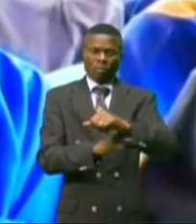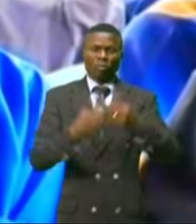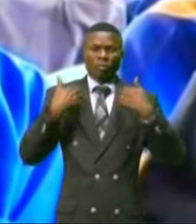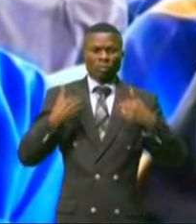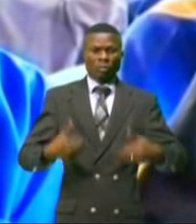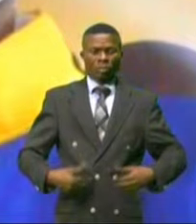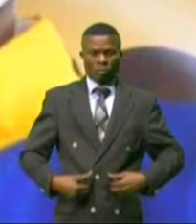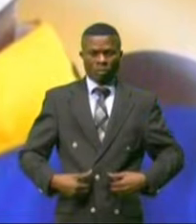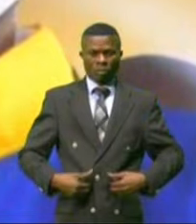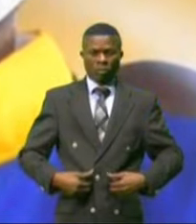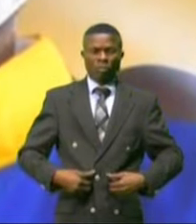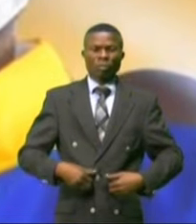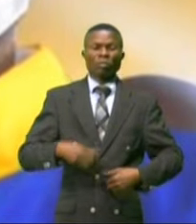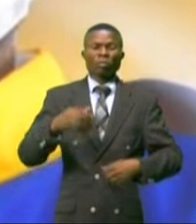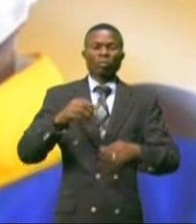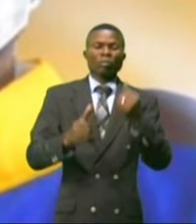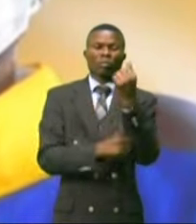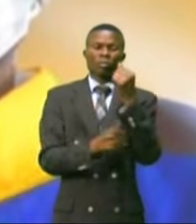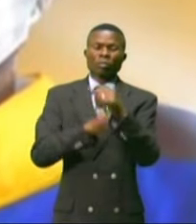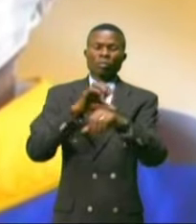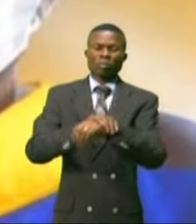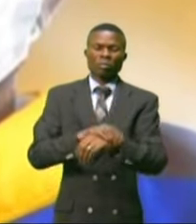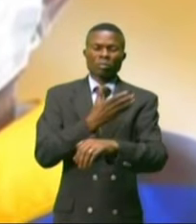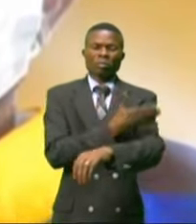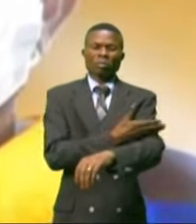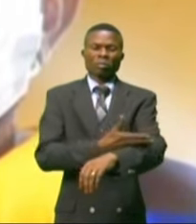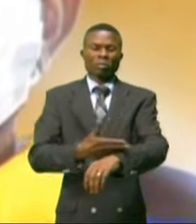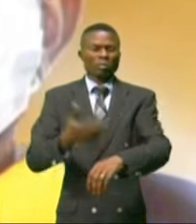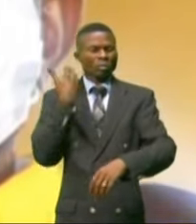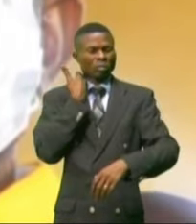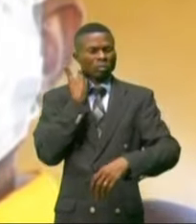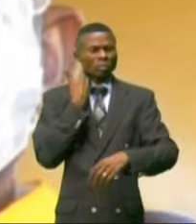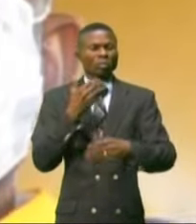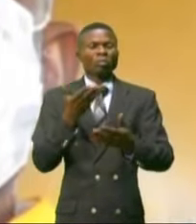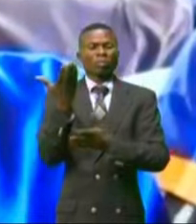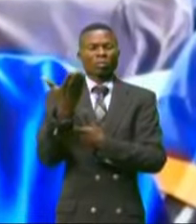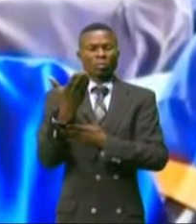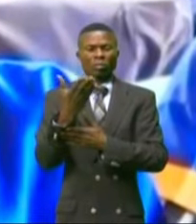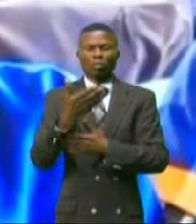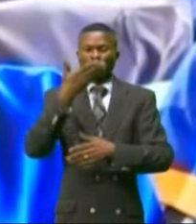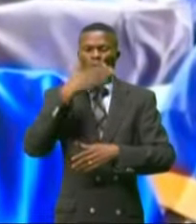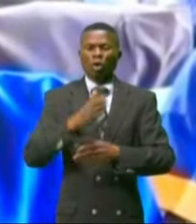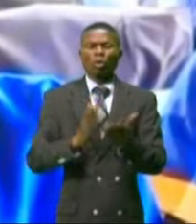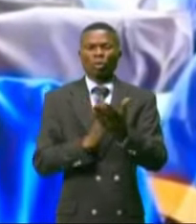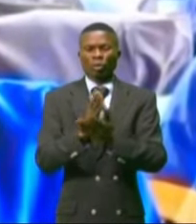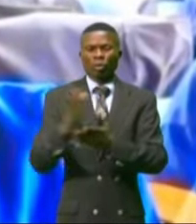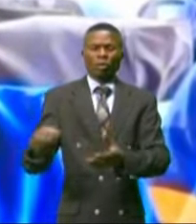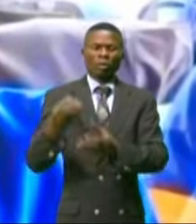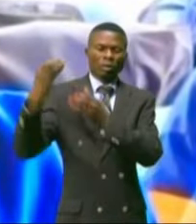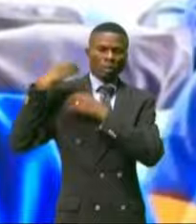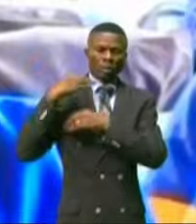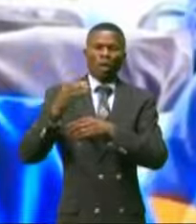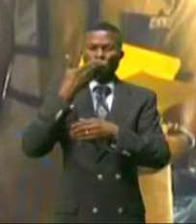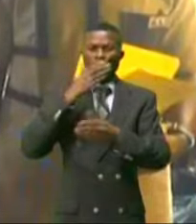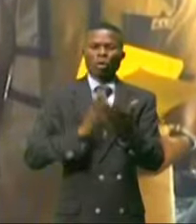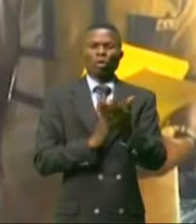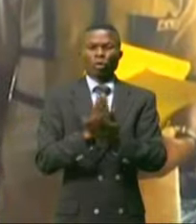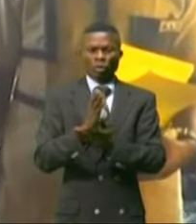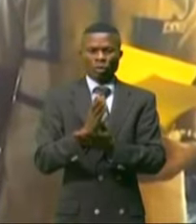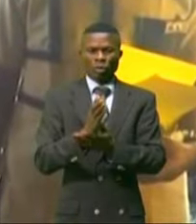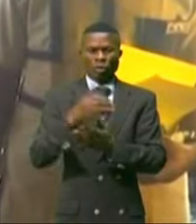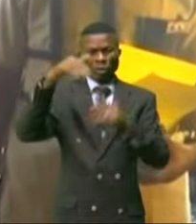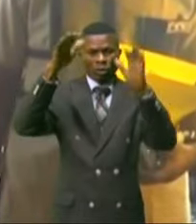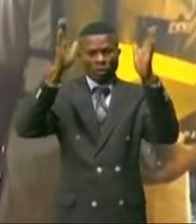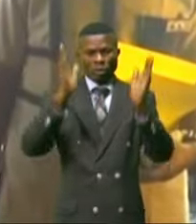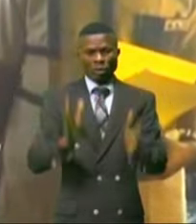de leur client se dégrade au jour le jour et nécessite une bonne prise en charge dans une formation hospitalière à